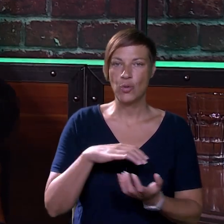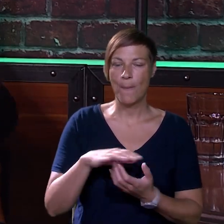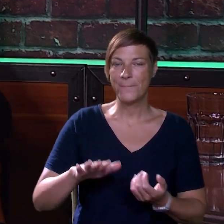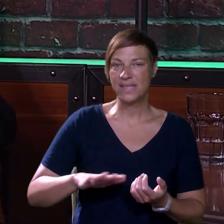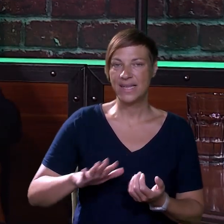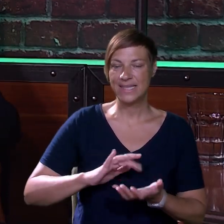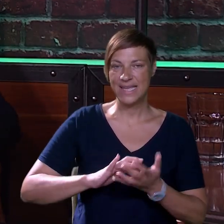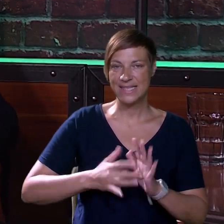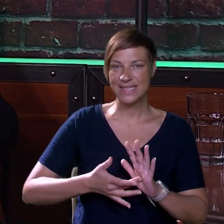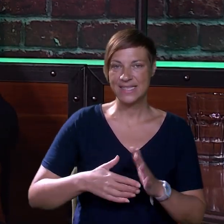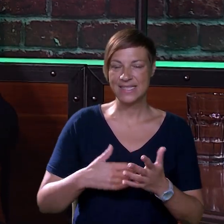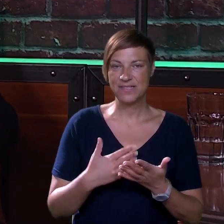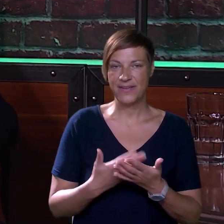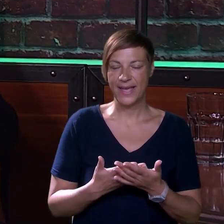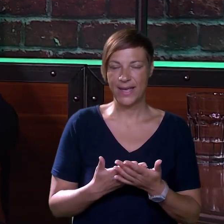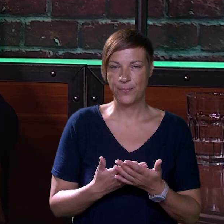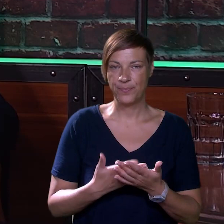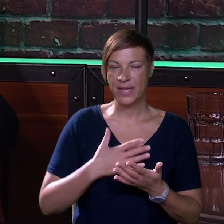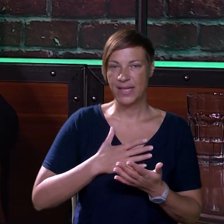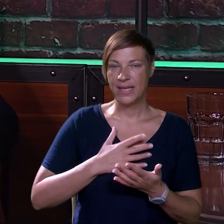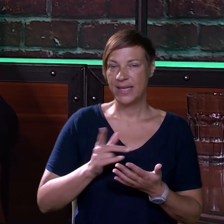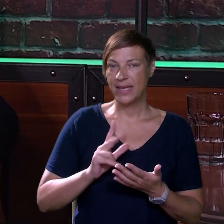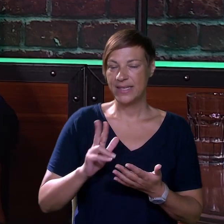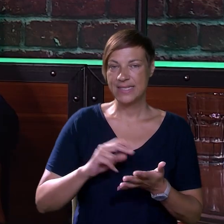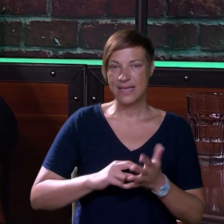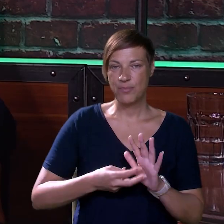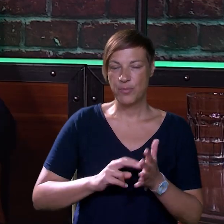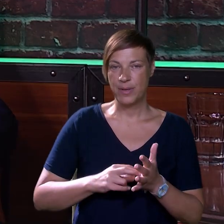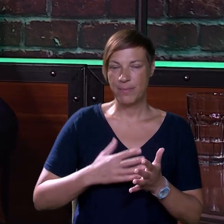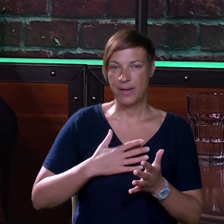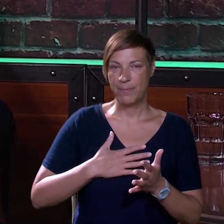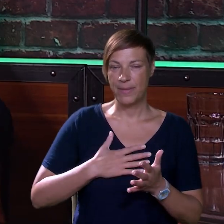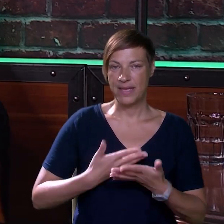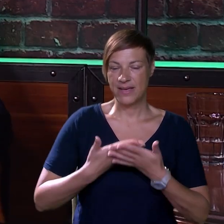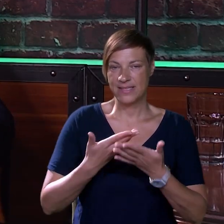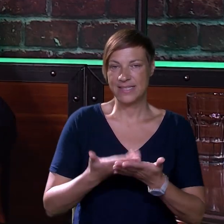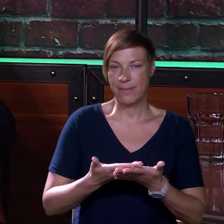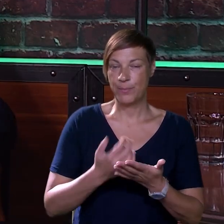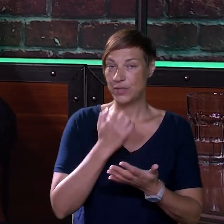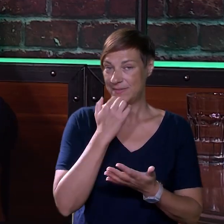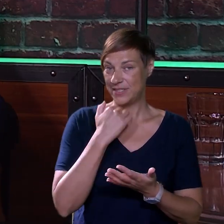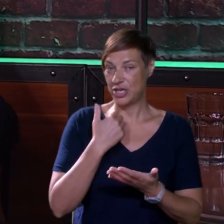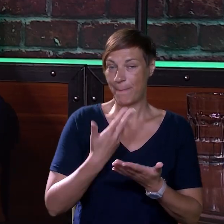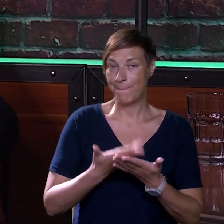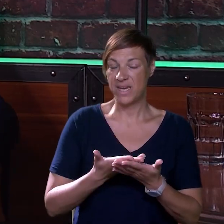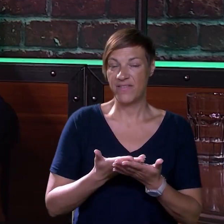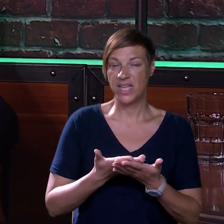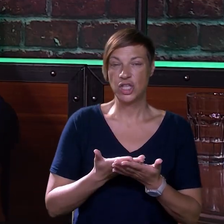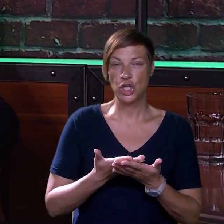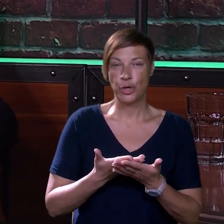oko djece, oko svega. Tako da ja nisam imao tih problema jer ja sam baš ono posvećen kako privatnom, tako